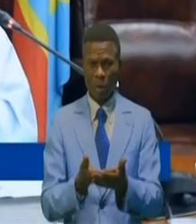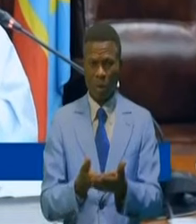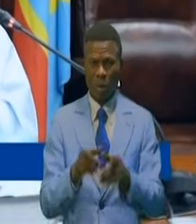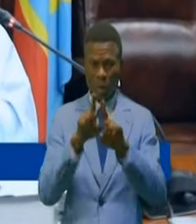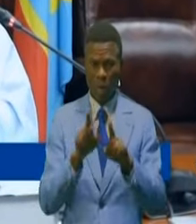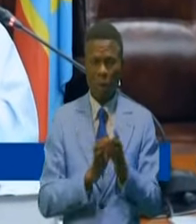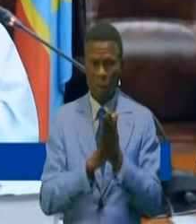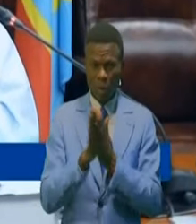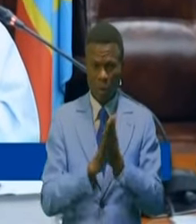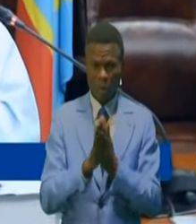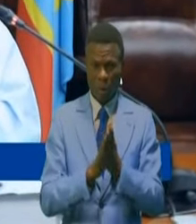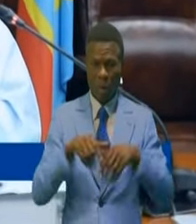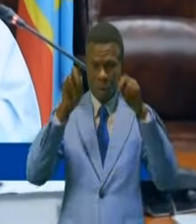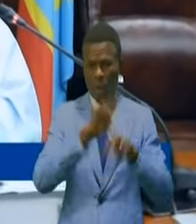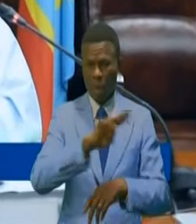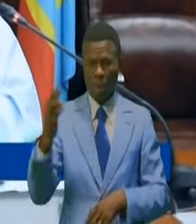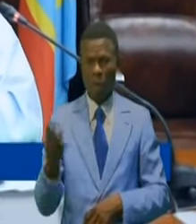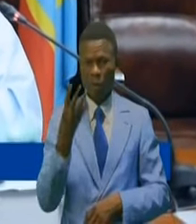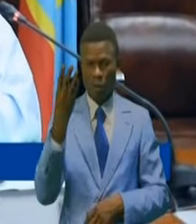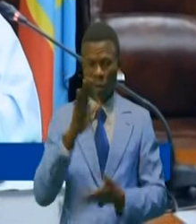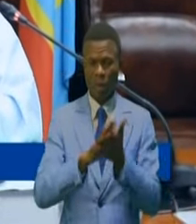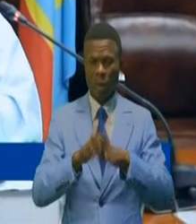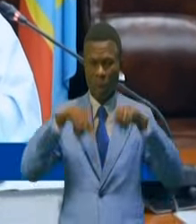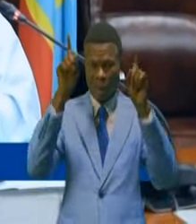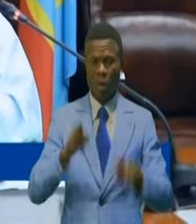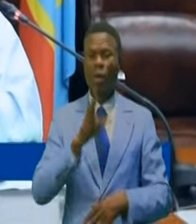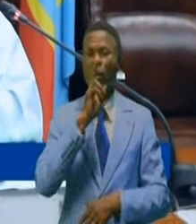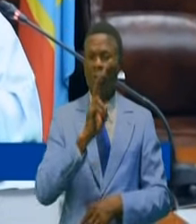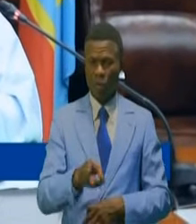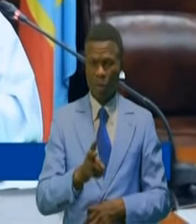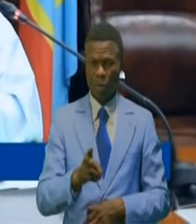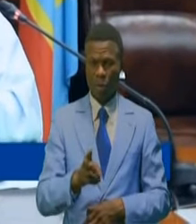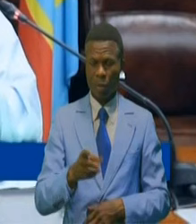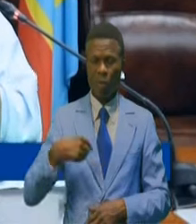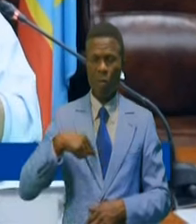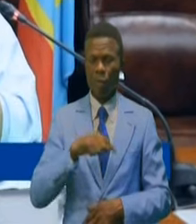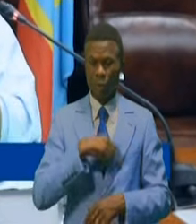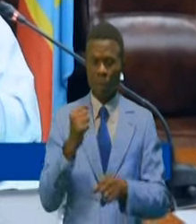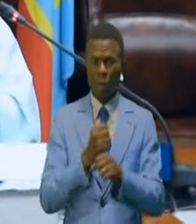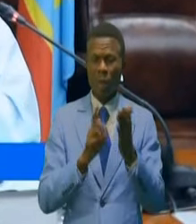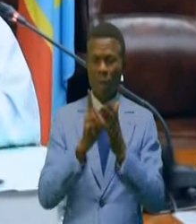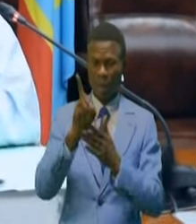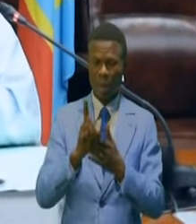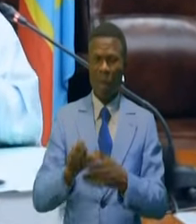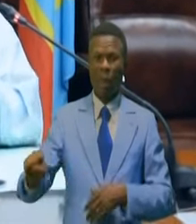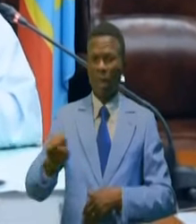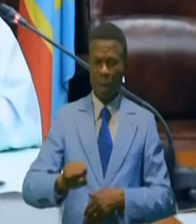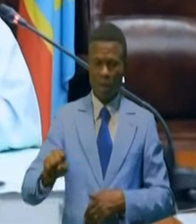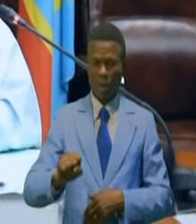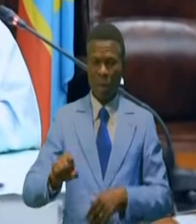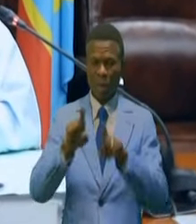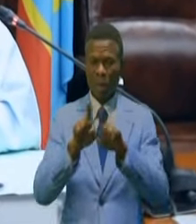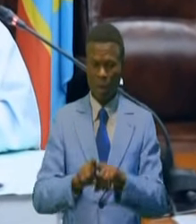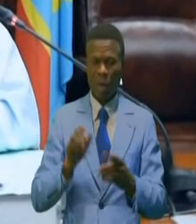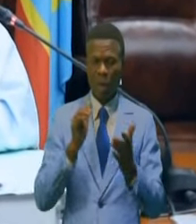je souhaite que l'année 2024 soit une année bien meilleure pour notre économie, pour votre secteur et pour notre